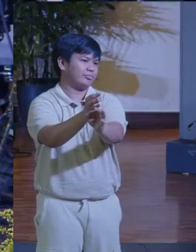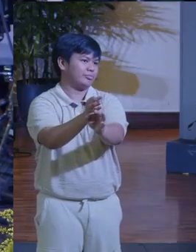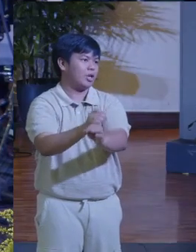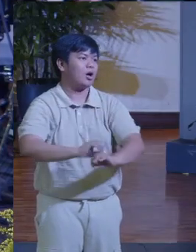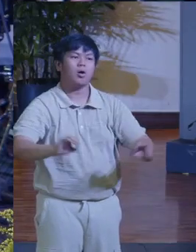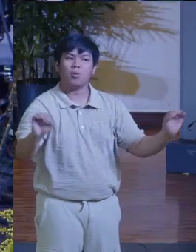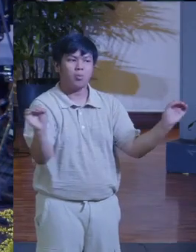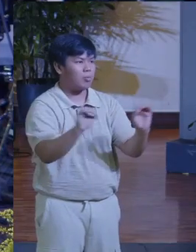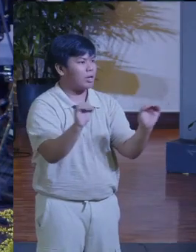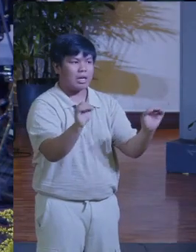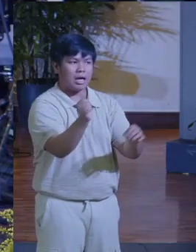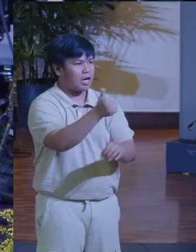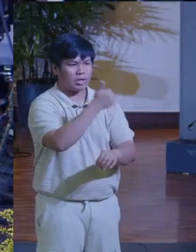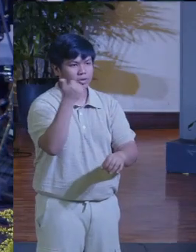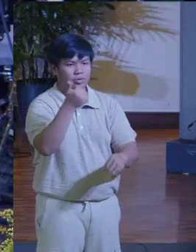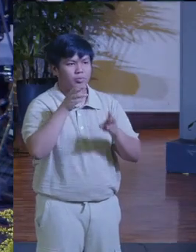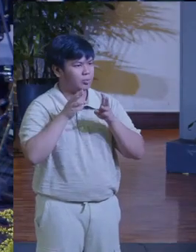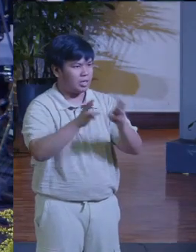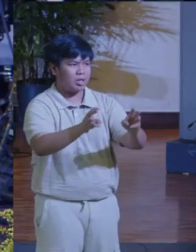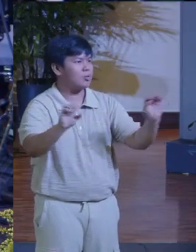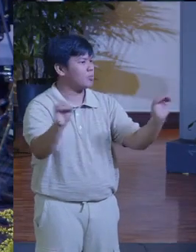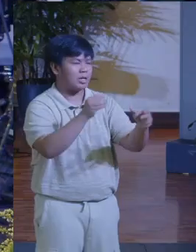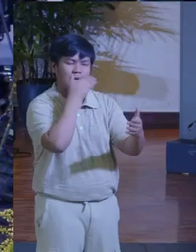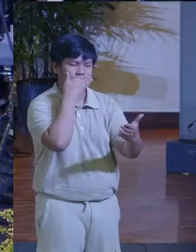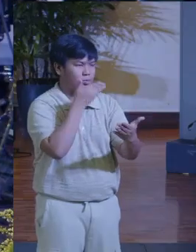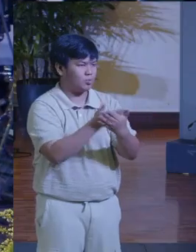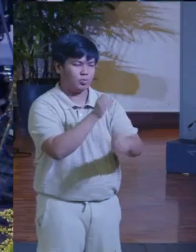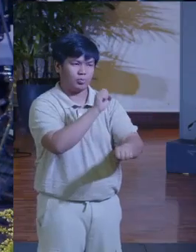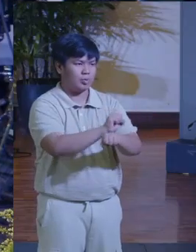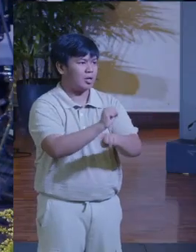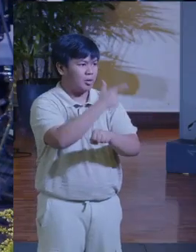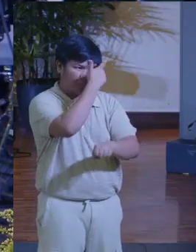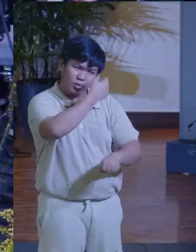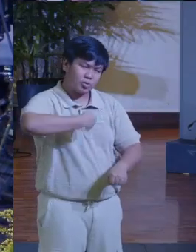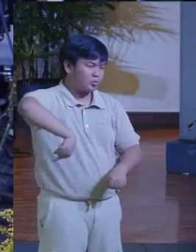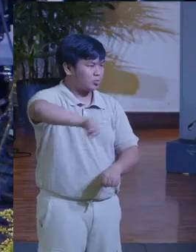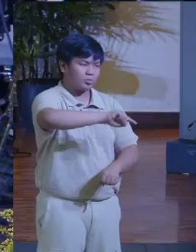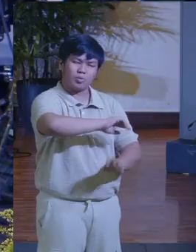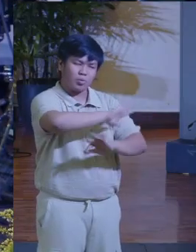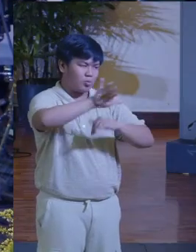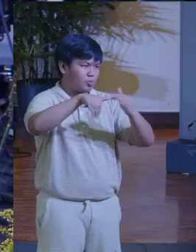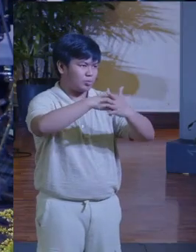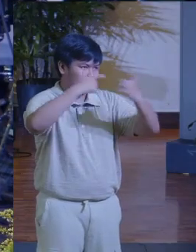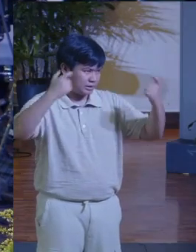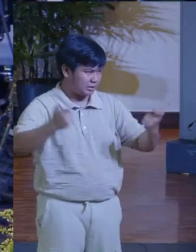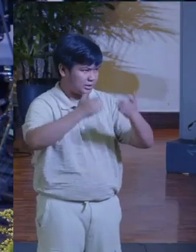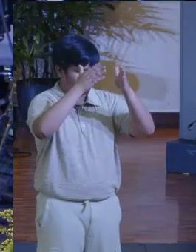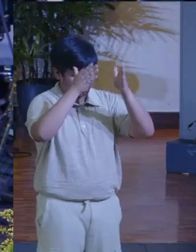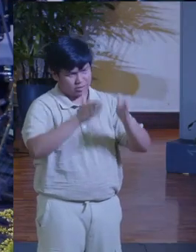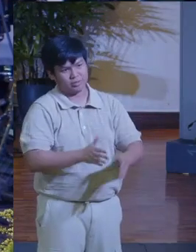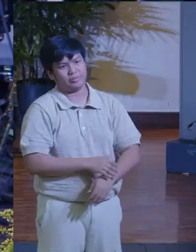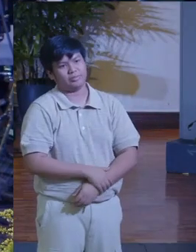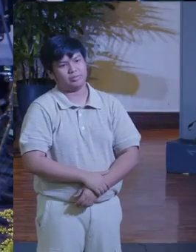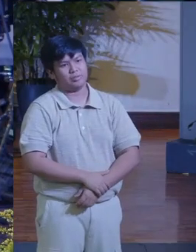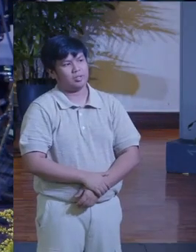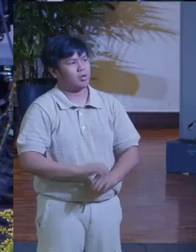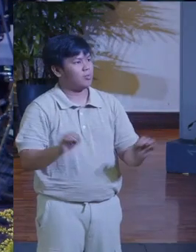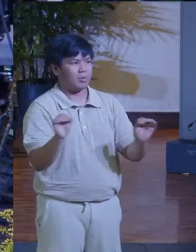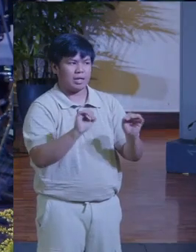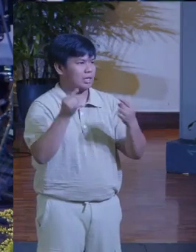Walang mabubuting gawa sapagkat wala po tayong mabubuting gawa.